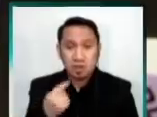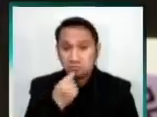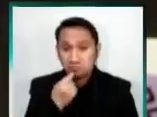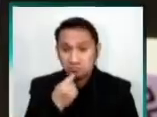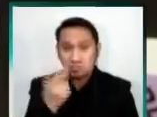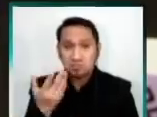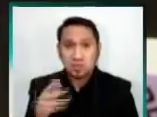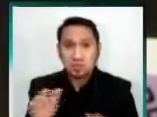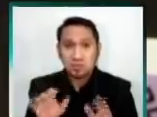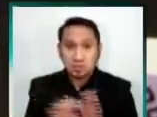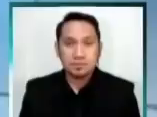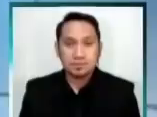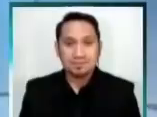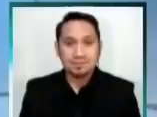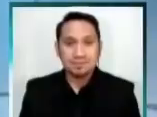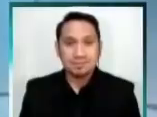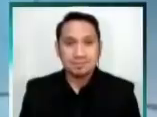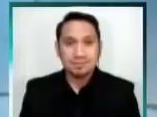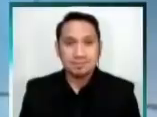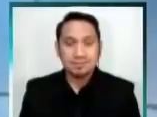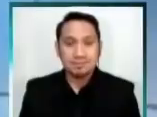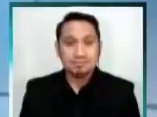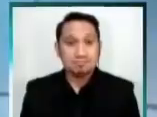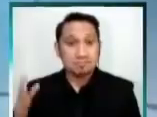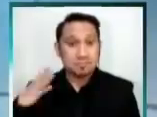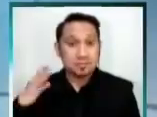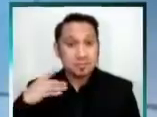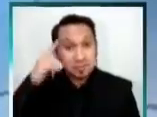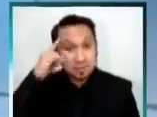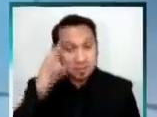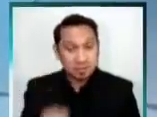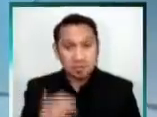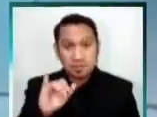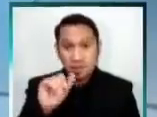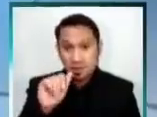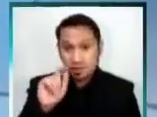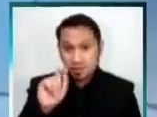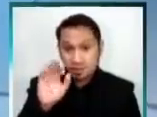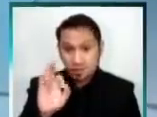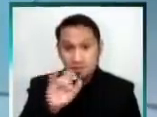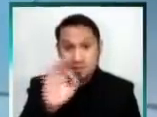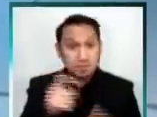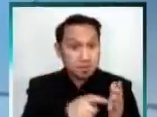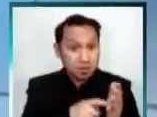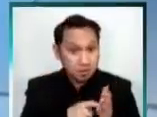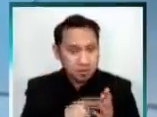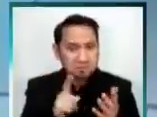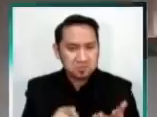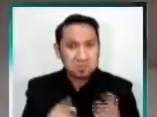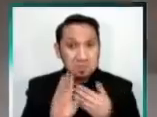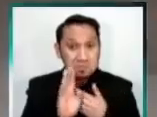gaya ng dinevelop ng UP. Hinihintay pa ang desisyon ng Interagency Task Force kung gagawing mandatory muli ang pagsusuot ng face